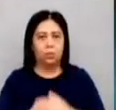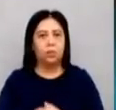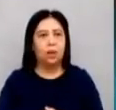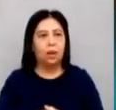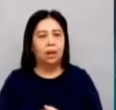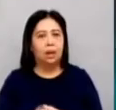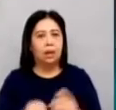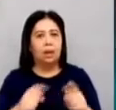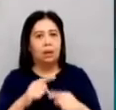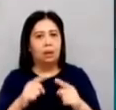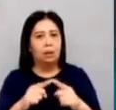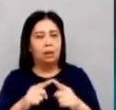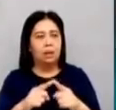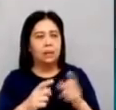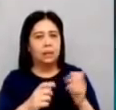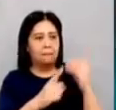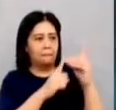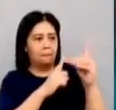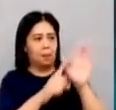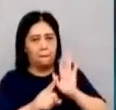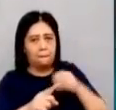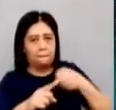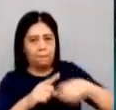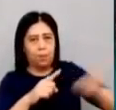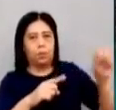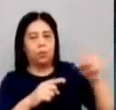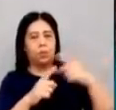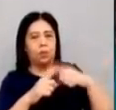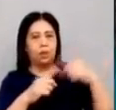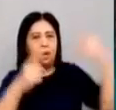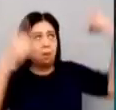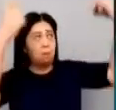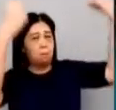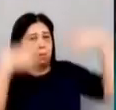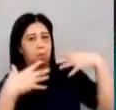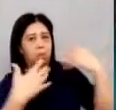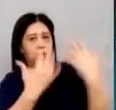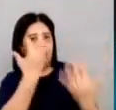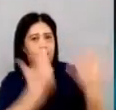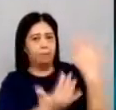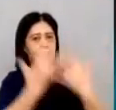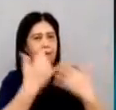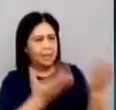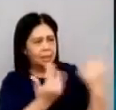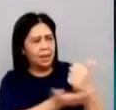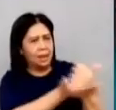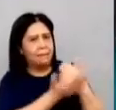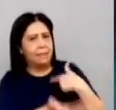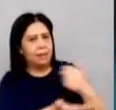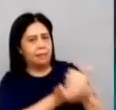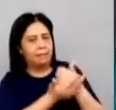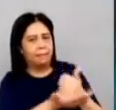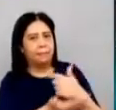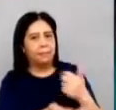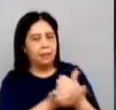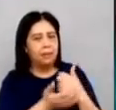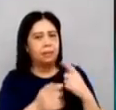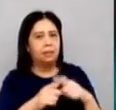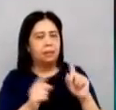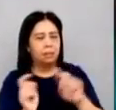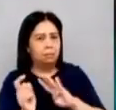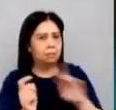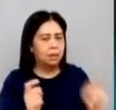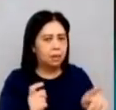Pagsipa ko ng pinto, napatakan ako ng apoy. Sabi ko sa kanila, tulungan niyo ako, tulungan niyo ako. Nung balik ko, wala